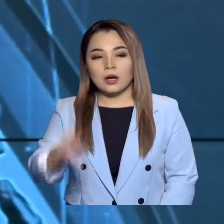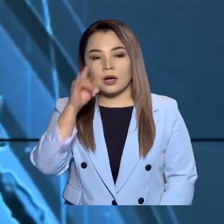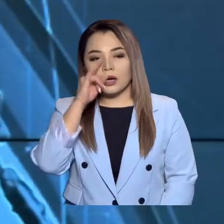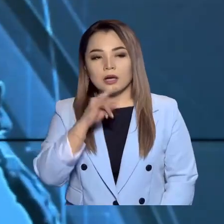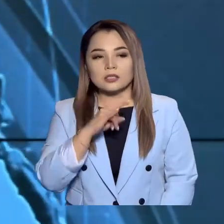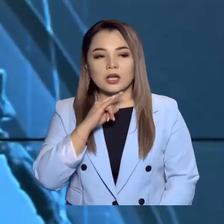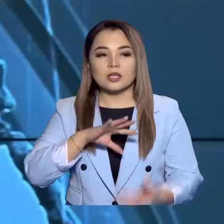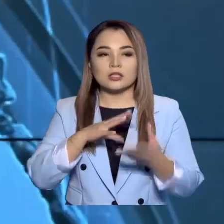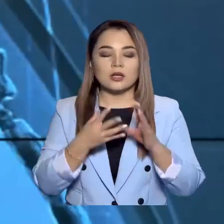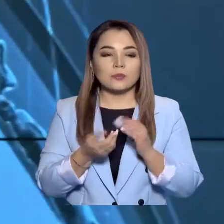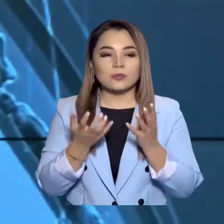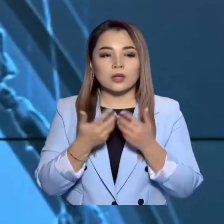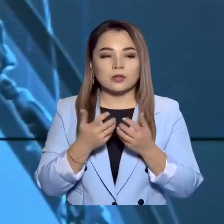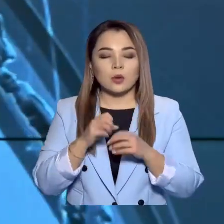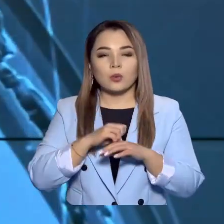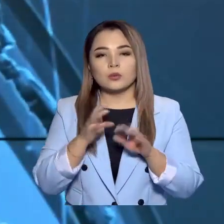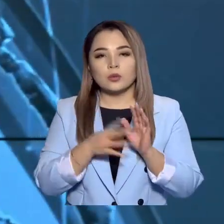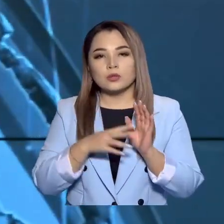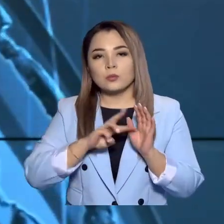Қазақстандықтардың жалпы саны